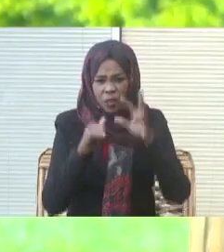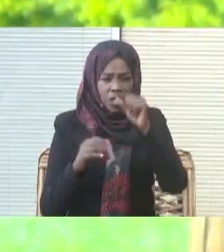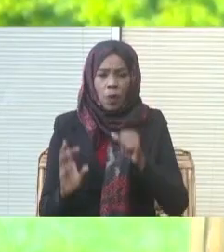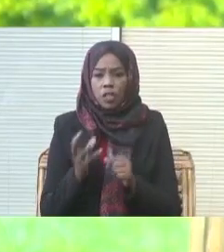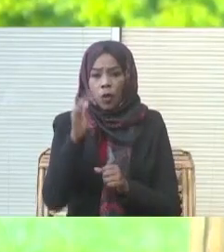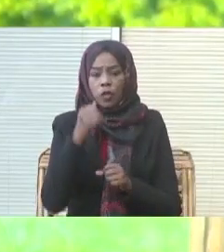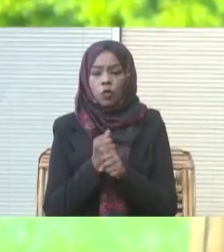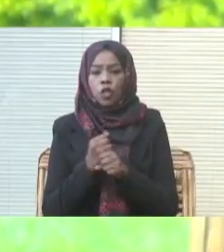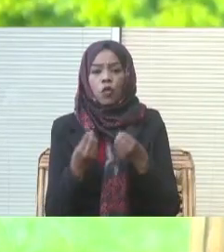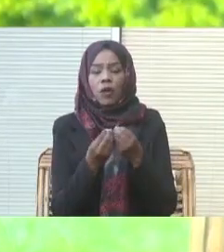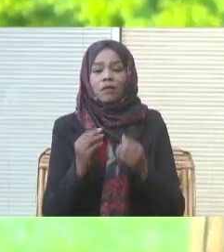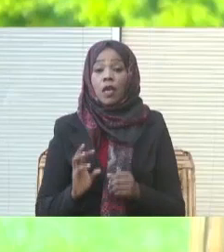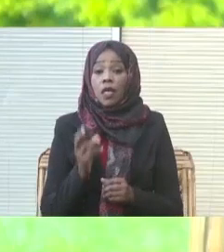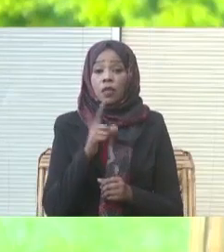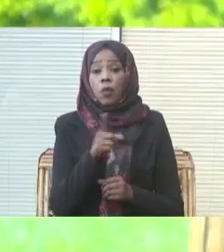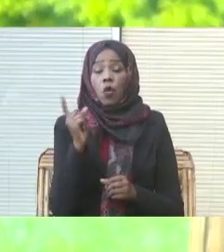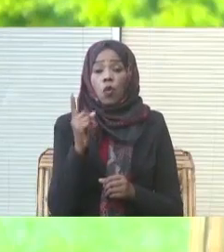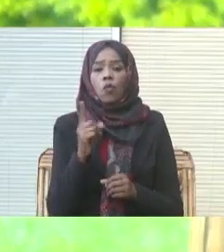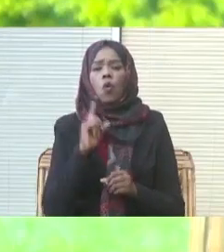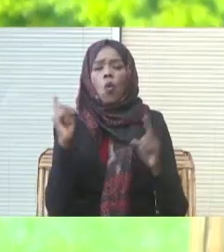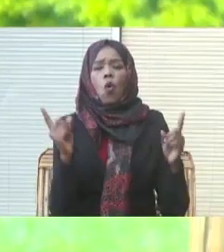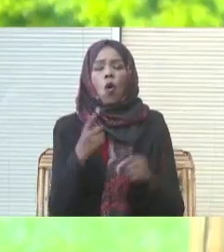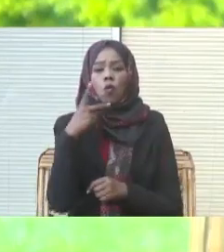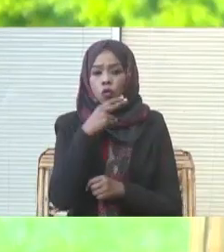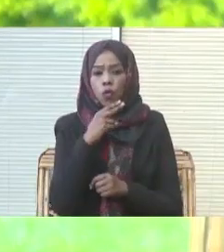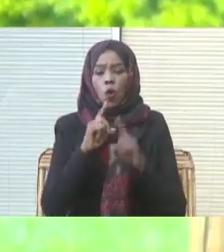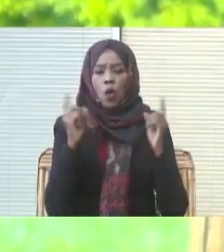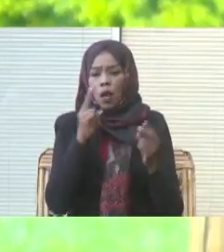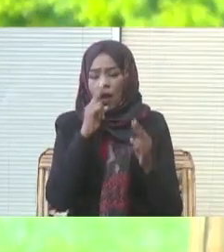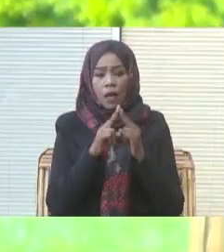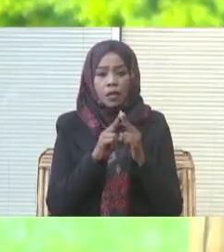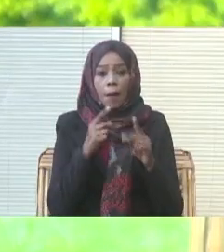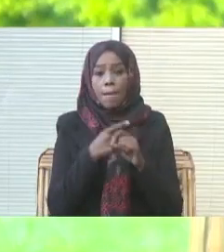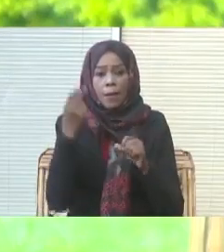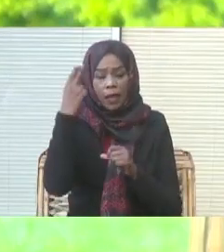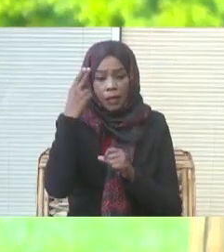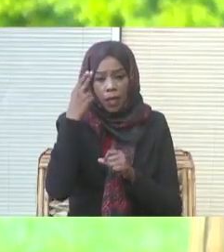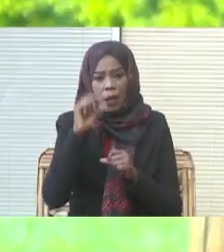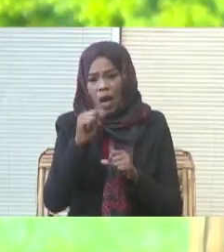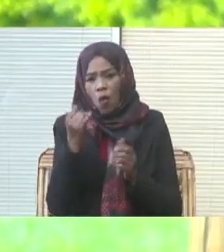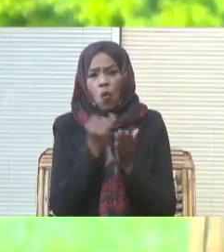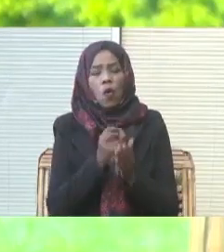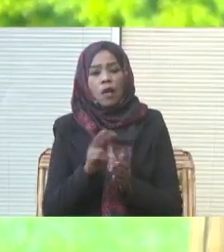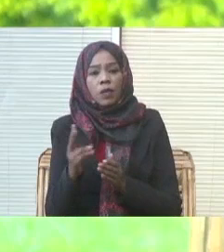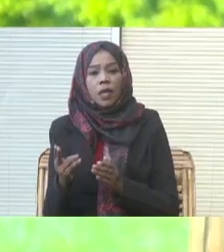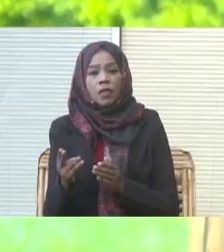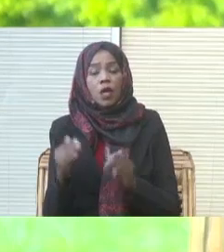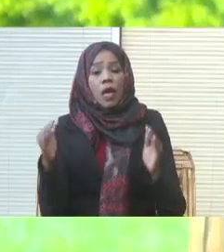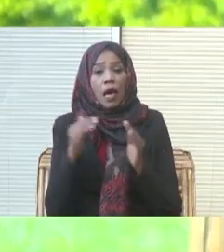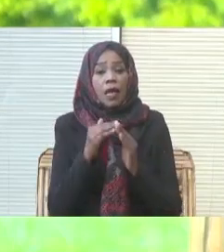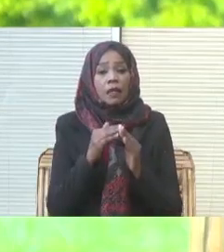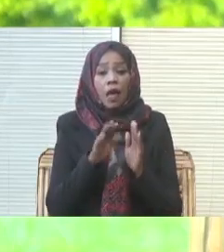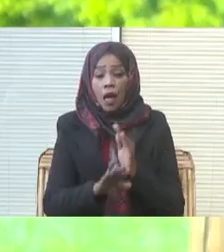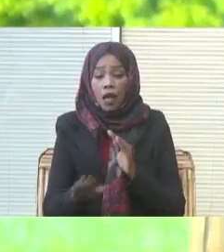ولا تفاصيلهم شنو؟ لا الشباب هم ذاتهم يعني كلنا من الصوم، يعني احنا كلنا يعني اصحاب من الجامعه او من المدارس، وحتى